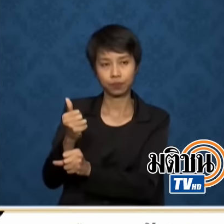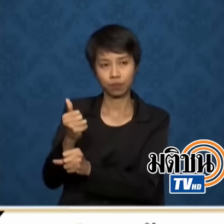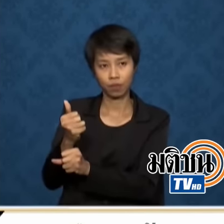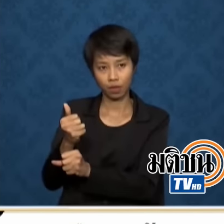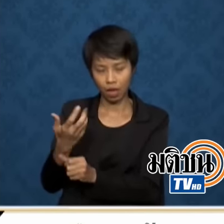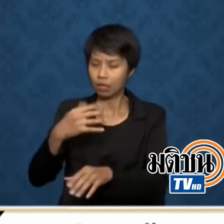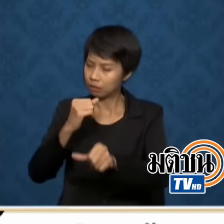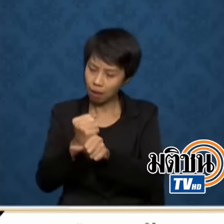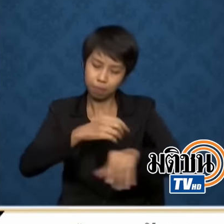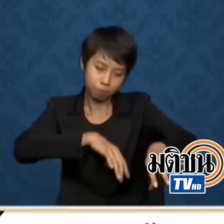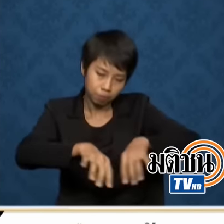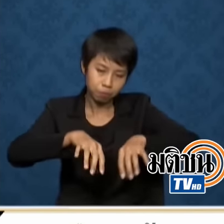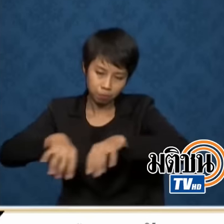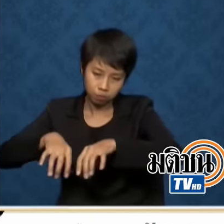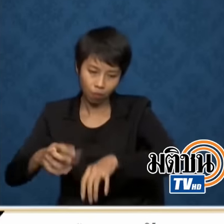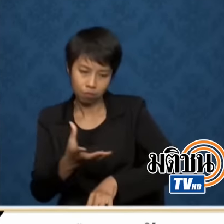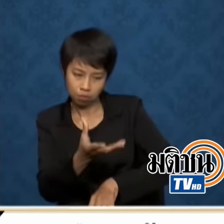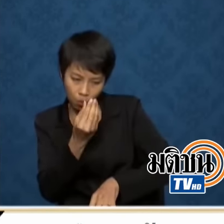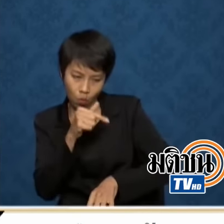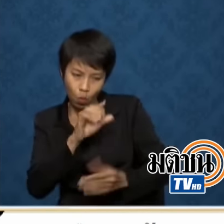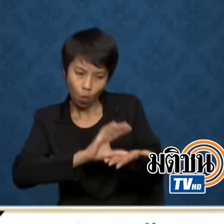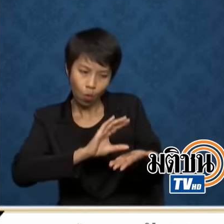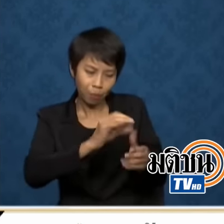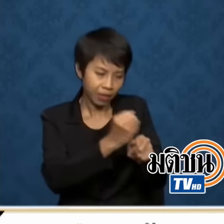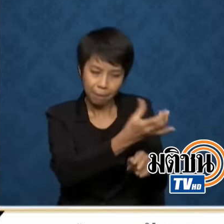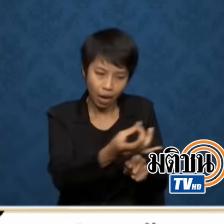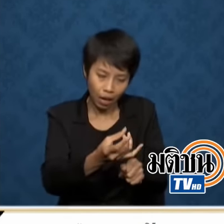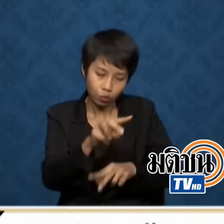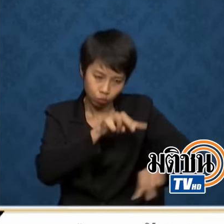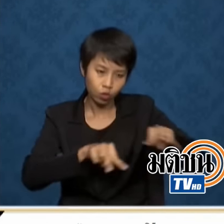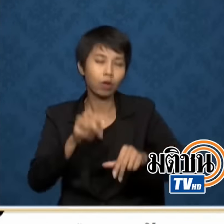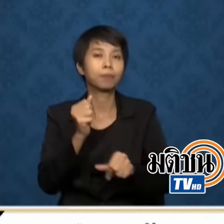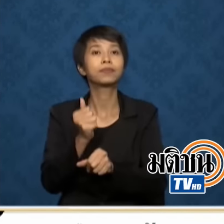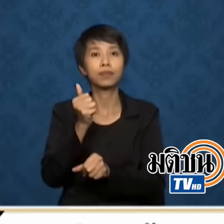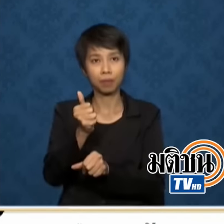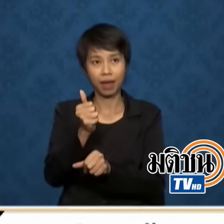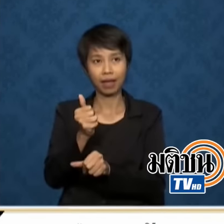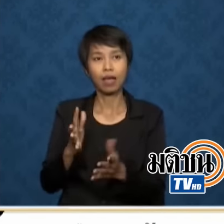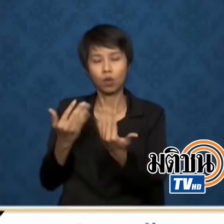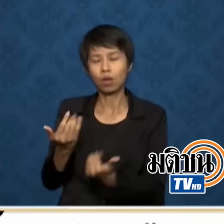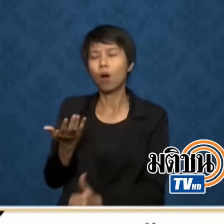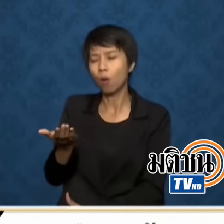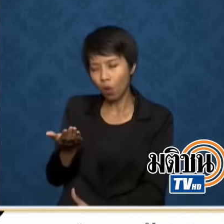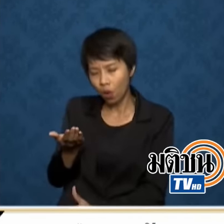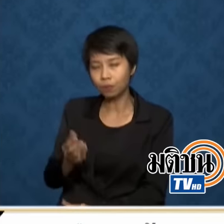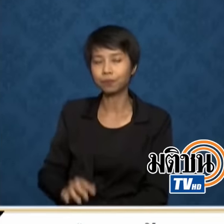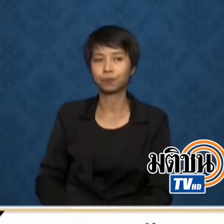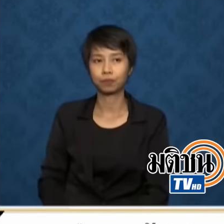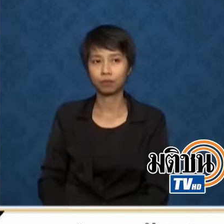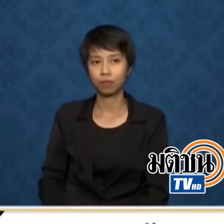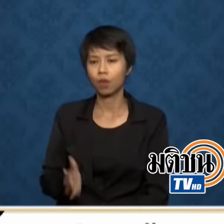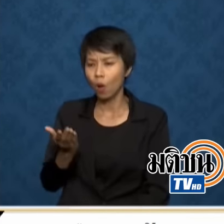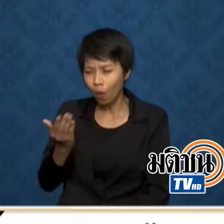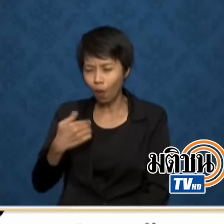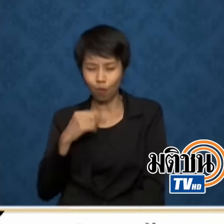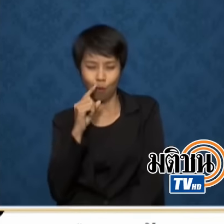ารถฟังก์ชันสามารถที่จะติดตามการใช้งบประมาณได้นะครับก็อย่าขอความกรุณาอย่าเพิ่งติด